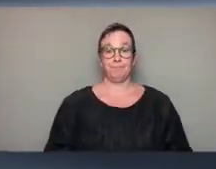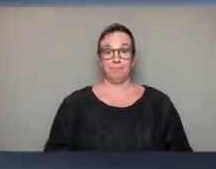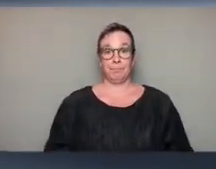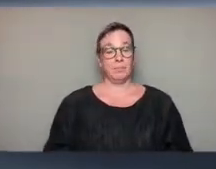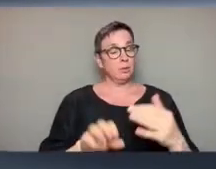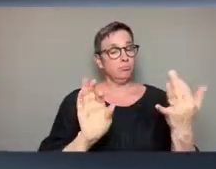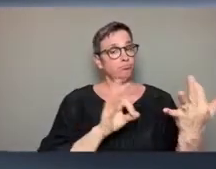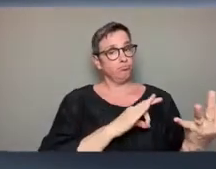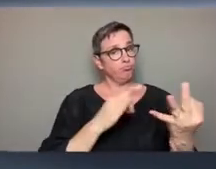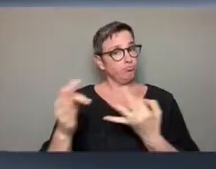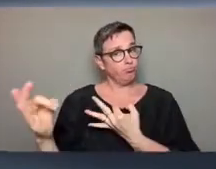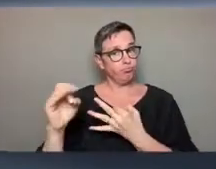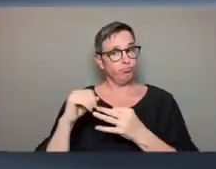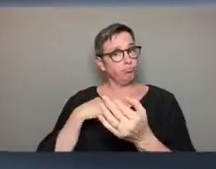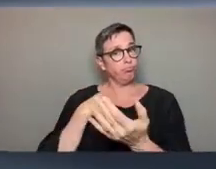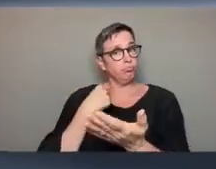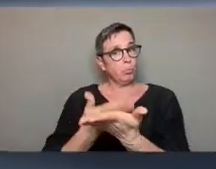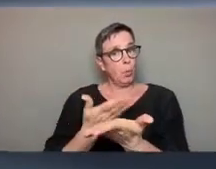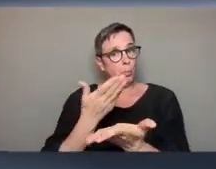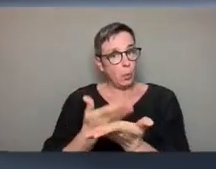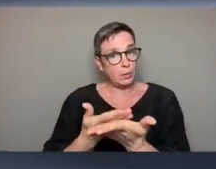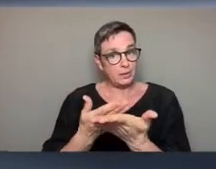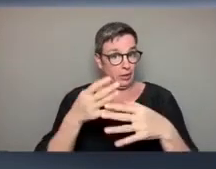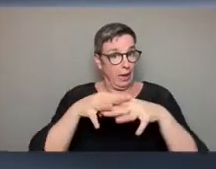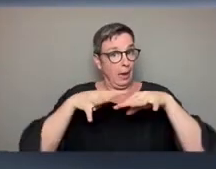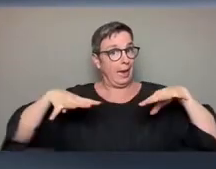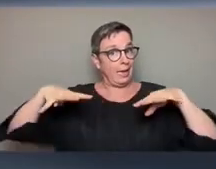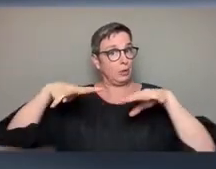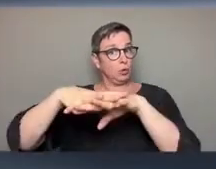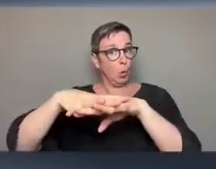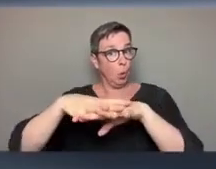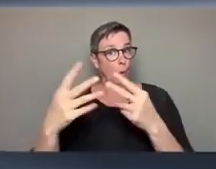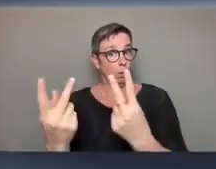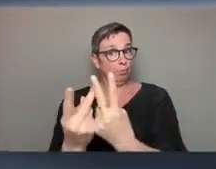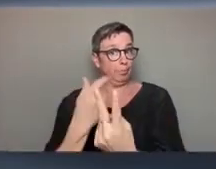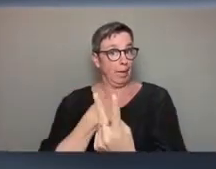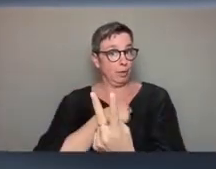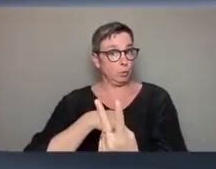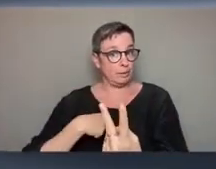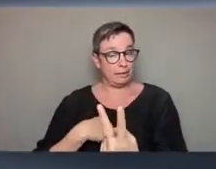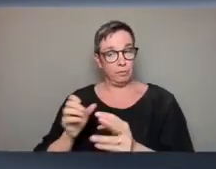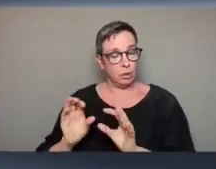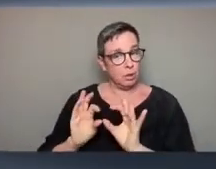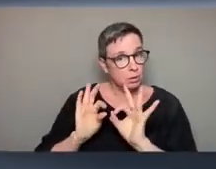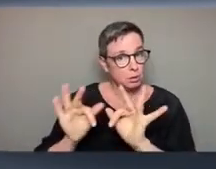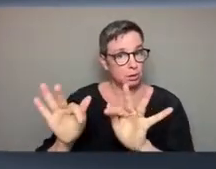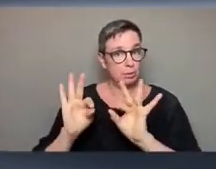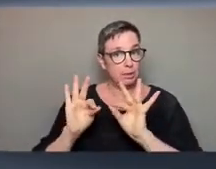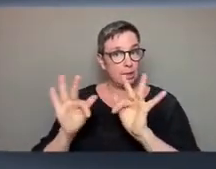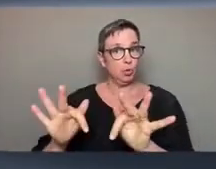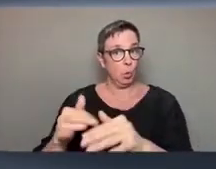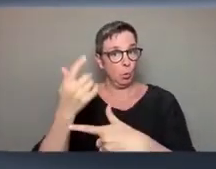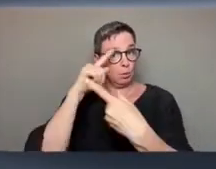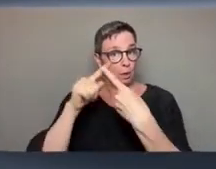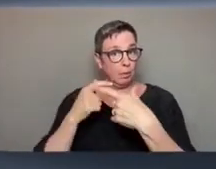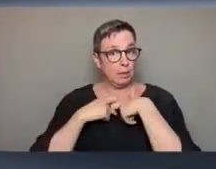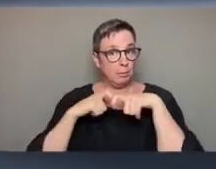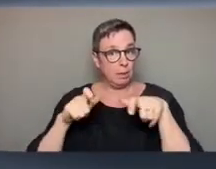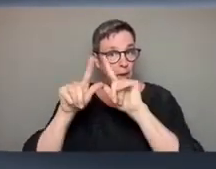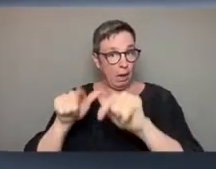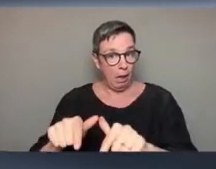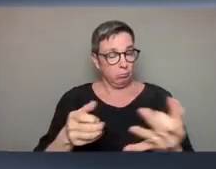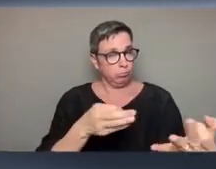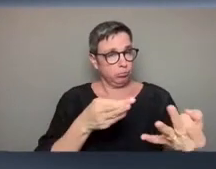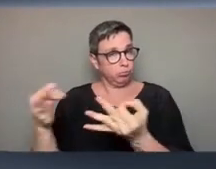Régulièrement, des formations sont organisées donc, par le réseau des parcs suisses afin de sensibiliser son personnel à la thématique de l'accessibilité. Et